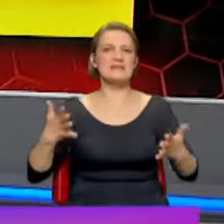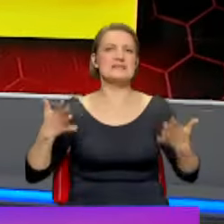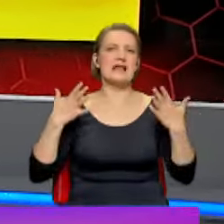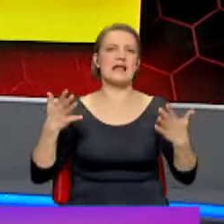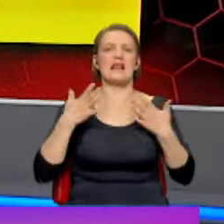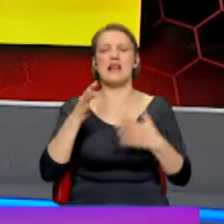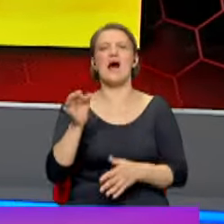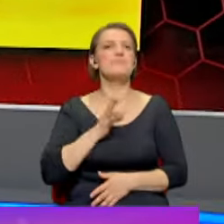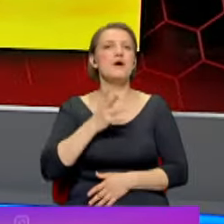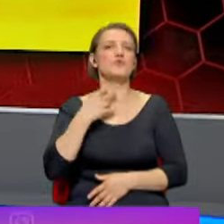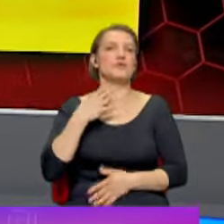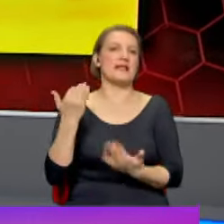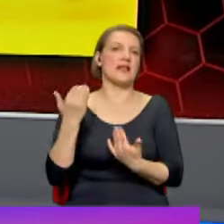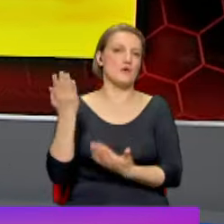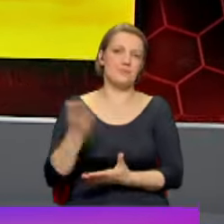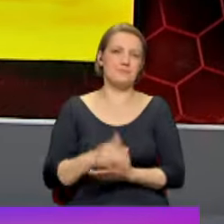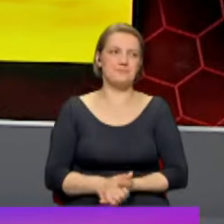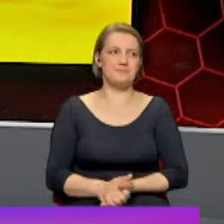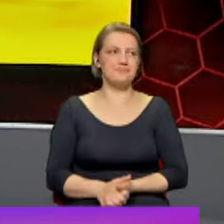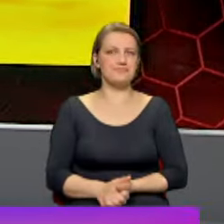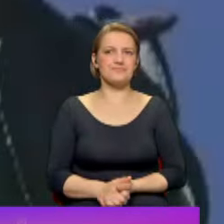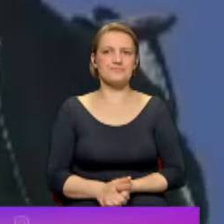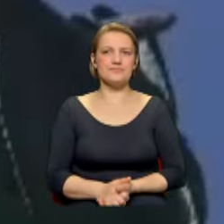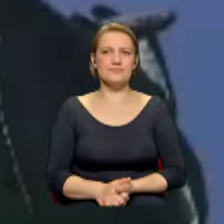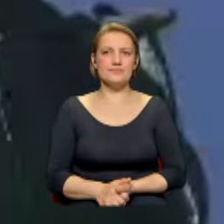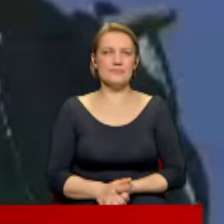haber Rusya'dan geliyor.